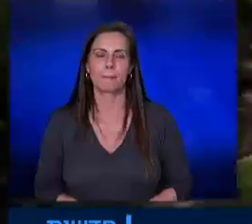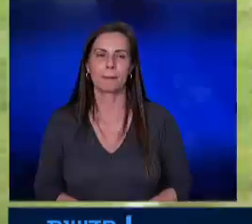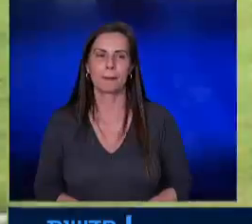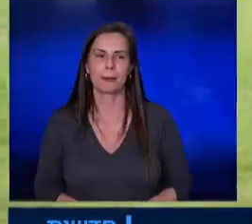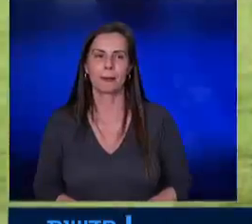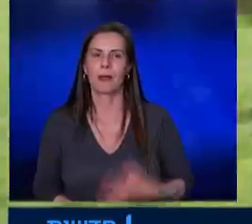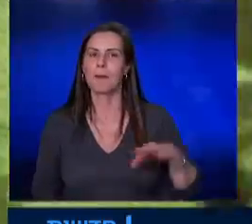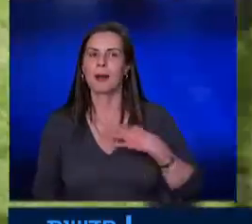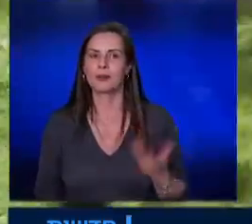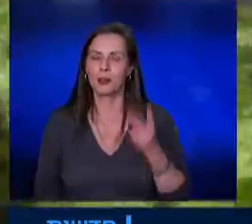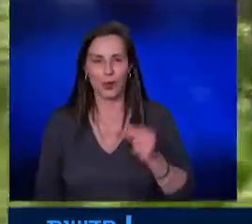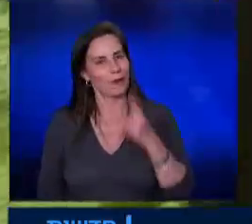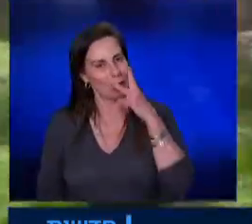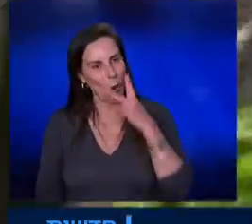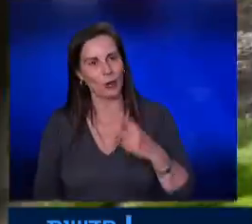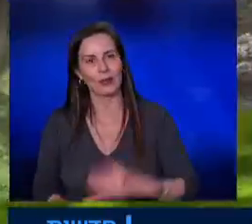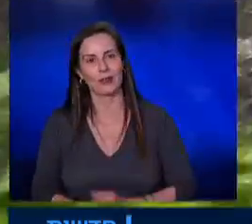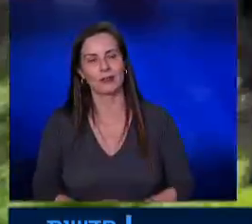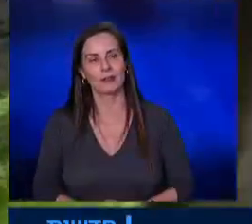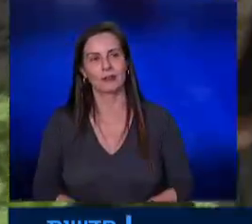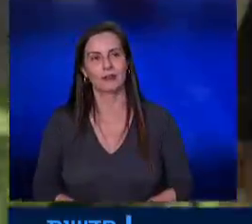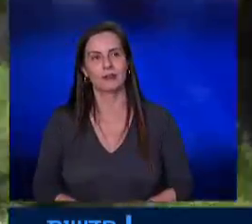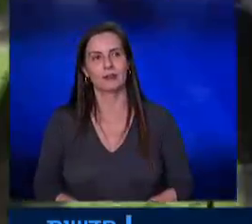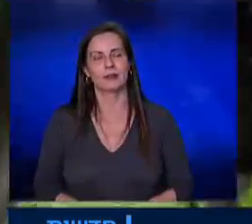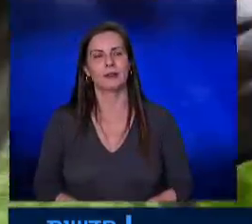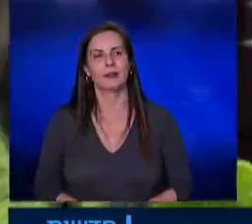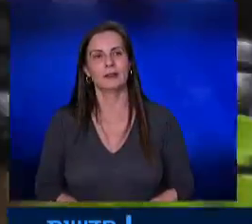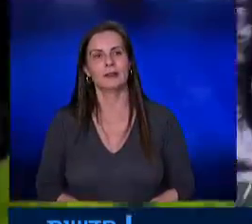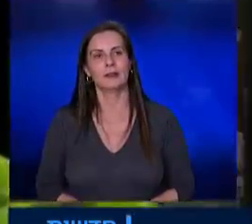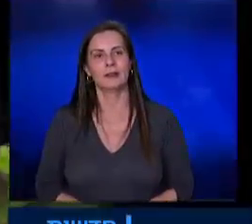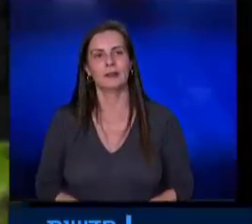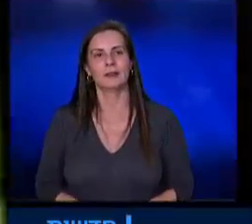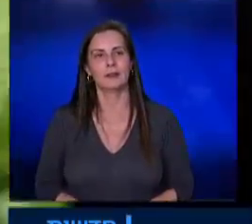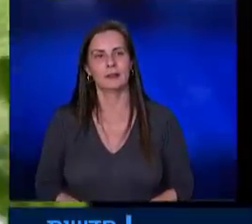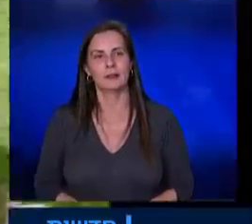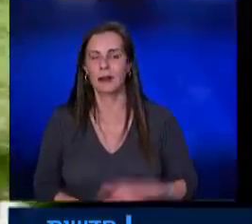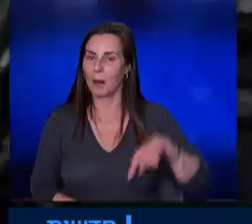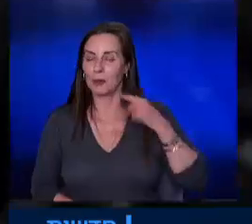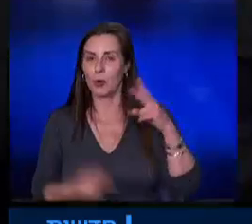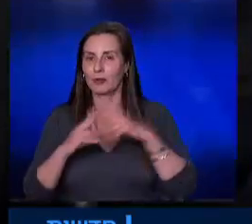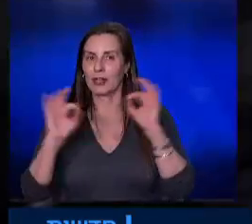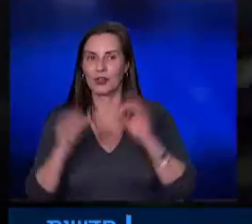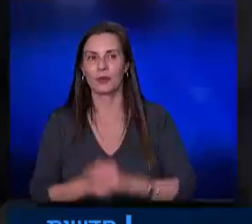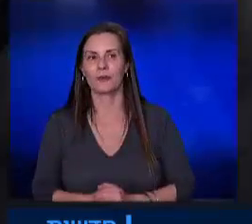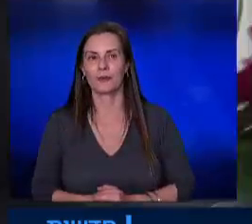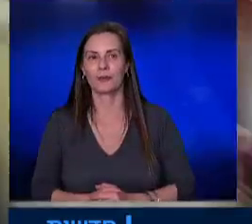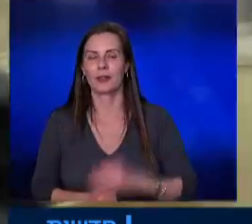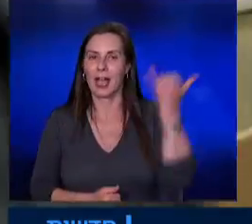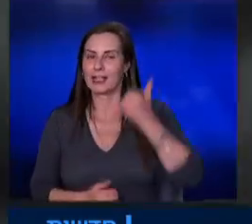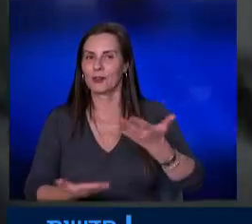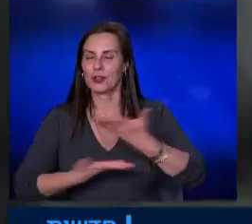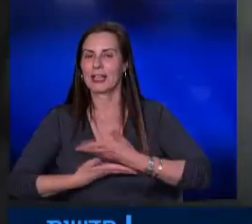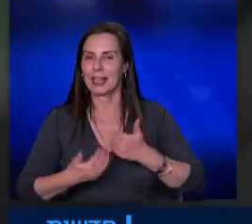מה נשמע? טוב לראות אותך. בסדר. לונג טיים. בסדר. ציור שהקדשת